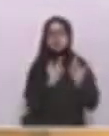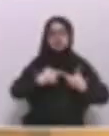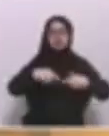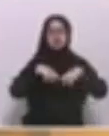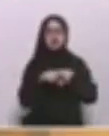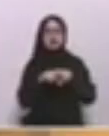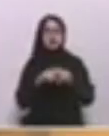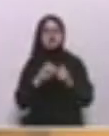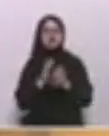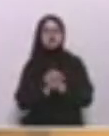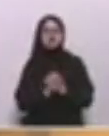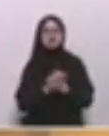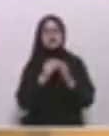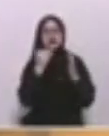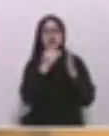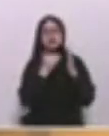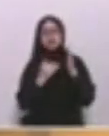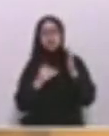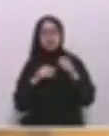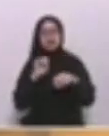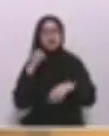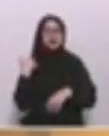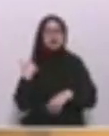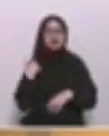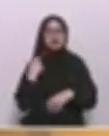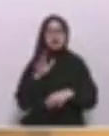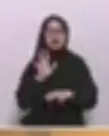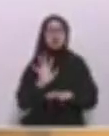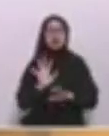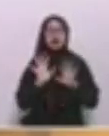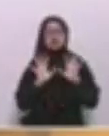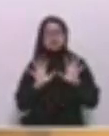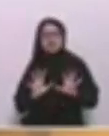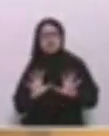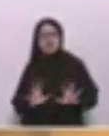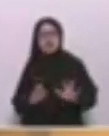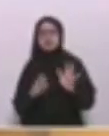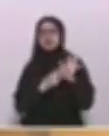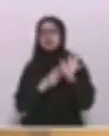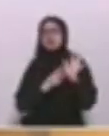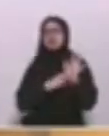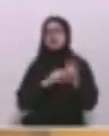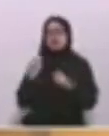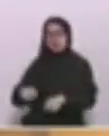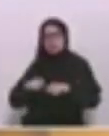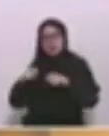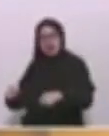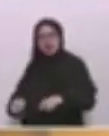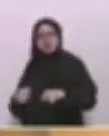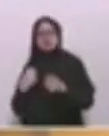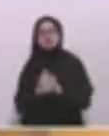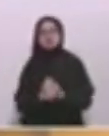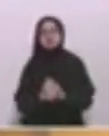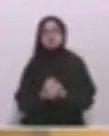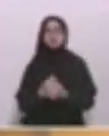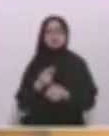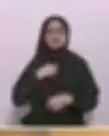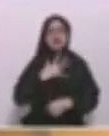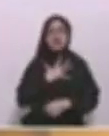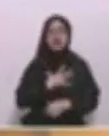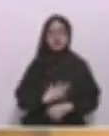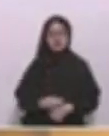ketentuan yang ada banyak kasus banyak masalah-masalah kita khususnya di dunia pertambangan jadi di zaman saya itu yang saya alami